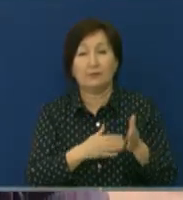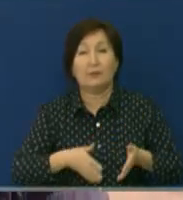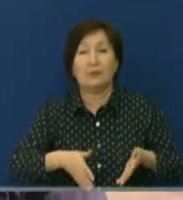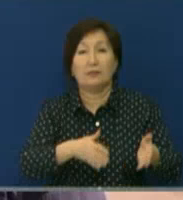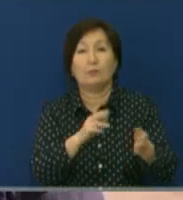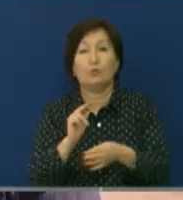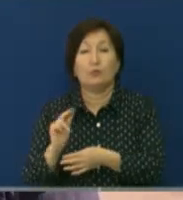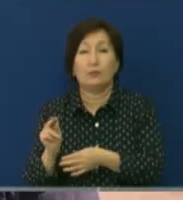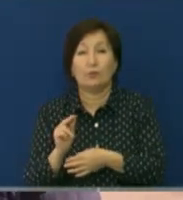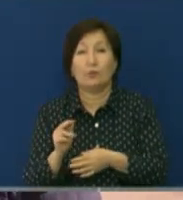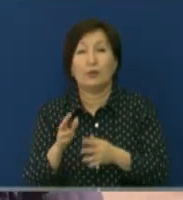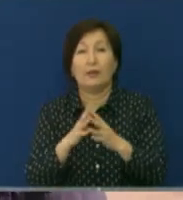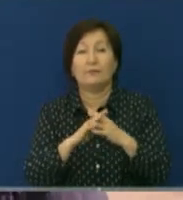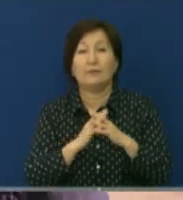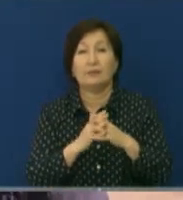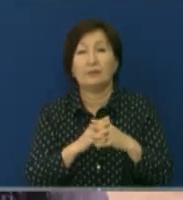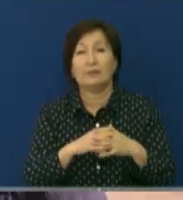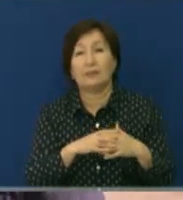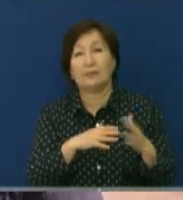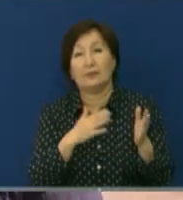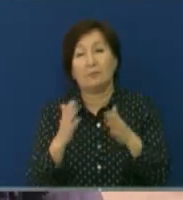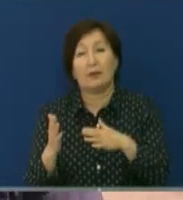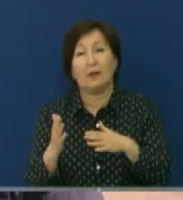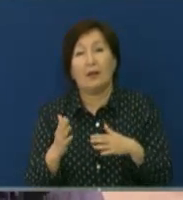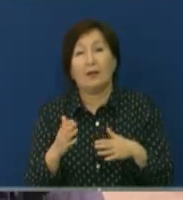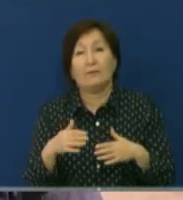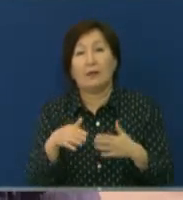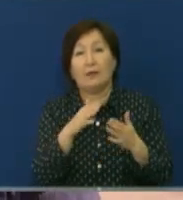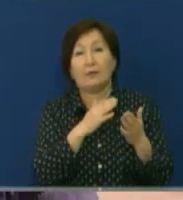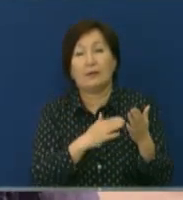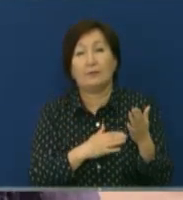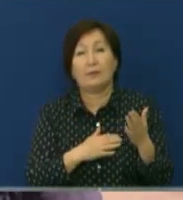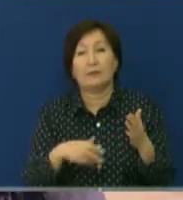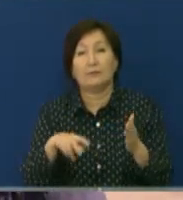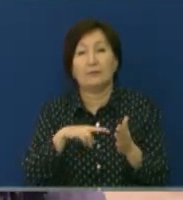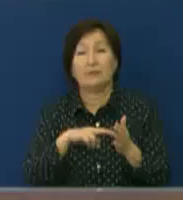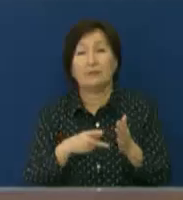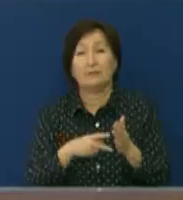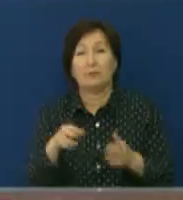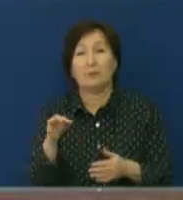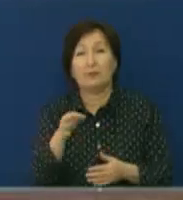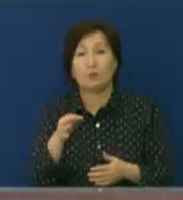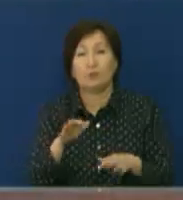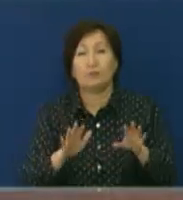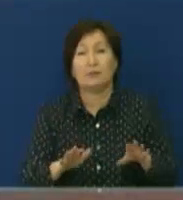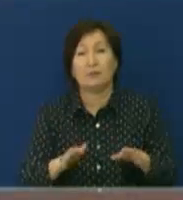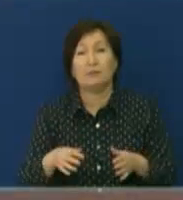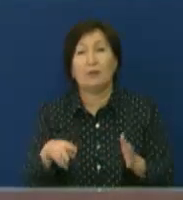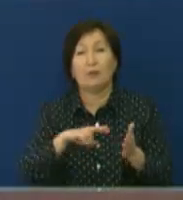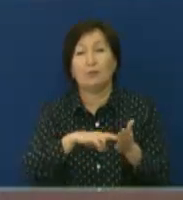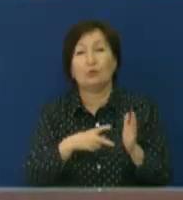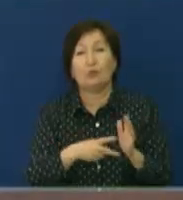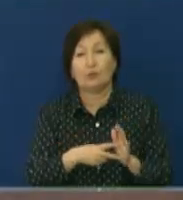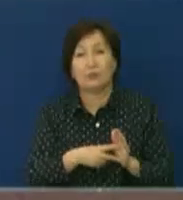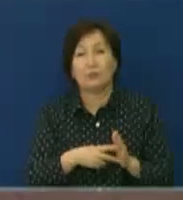эти работы будут проводиться в рамках государственных программ при финансировании из областного и местного бюджетов вместе с тем бах джамбо их